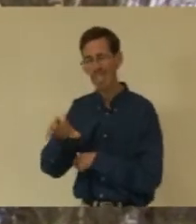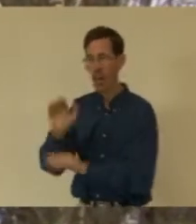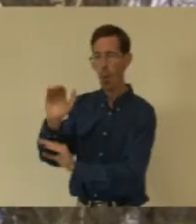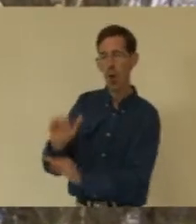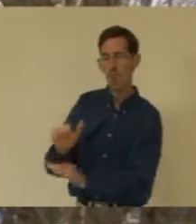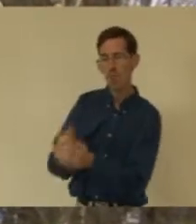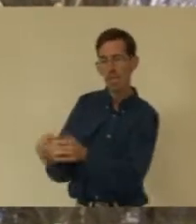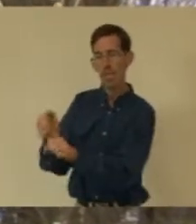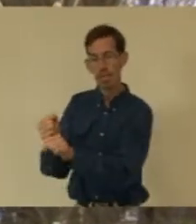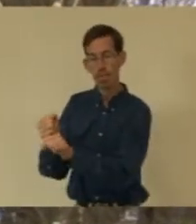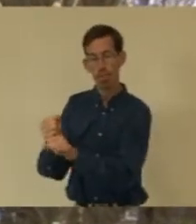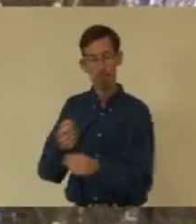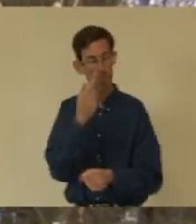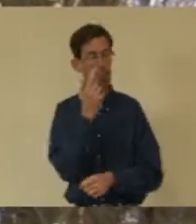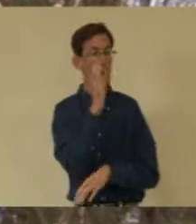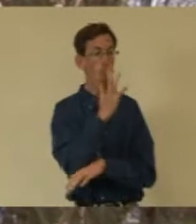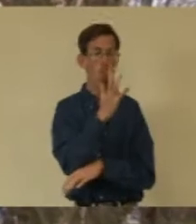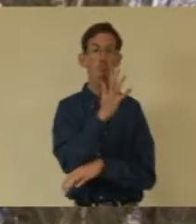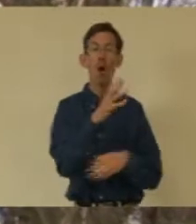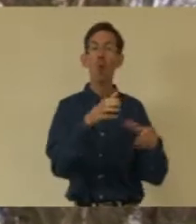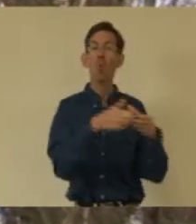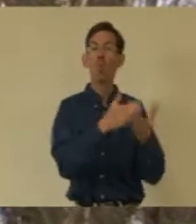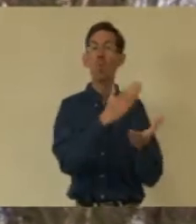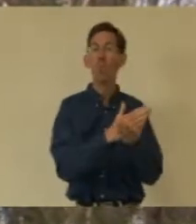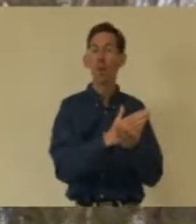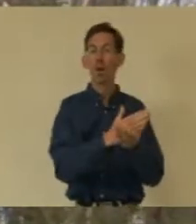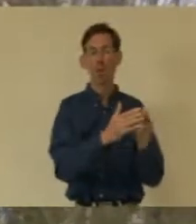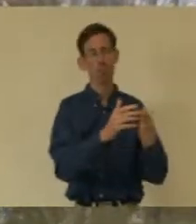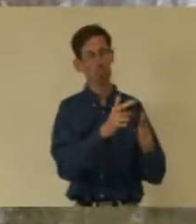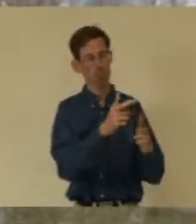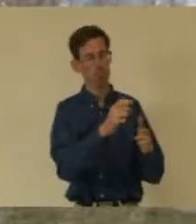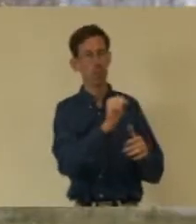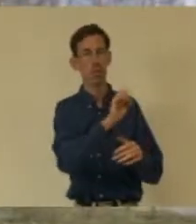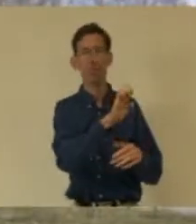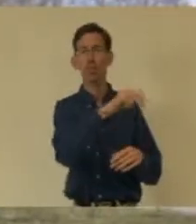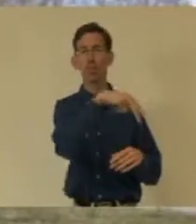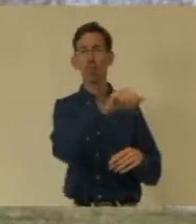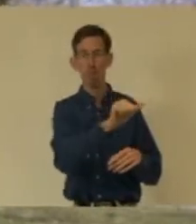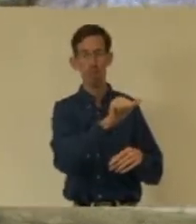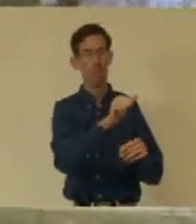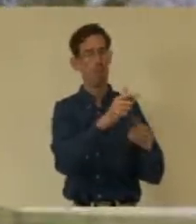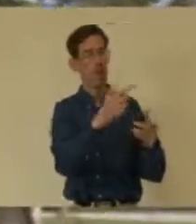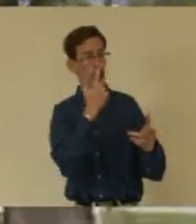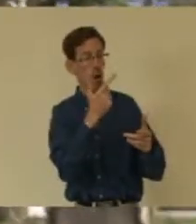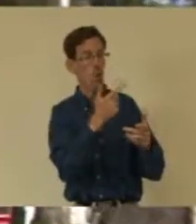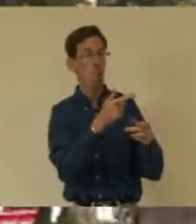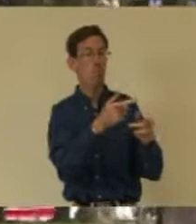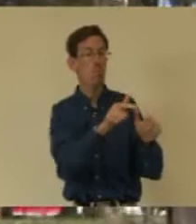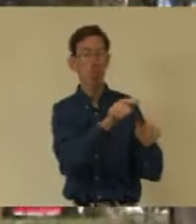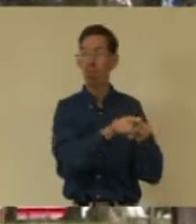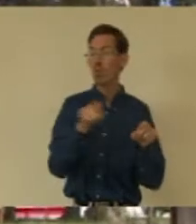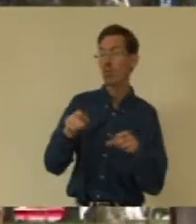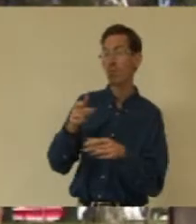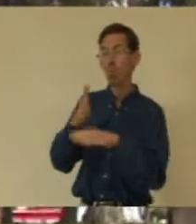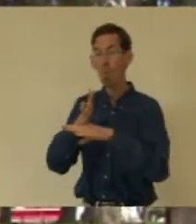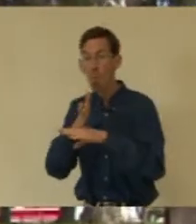insectes. donc à ce titre-là, en plus de la plantation qui a été faite par la classe de Secpa et Mme Viard, des petits aménagements type des bûches percées ou